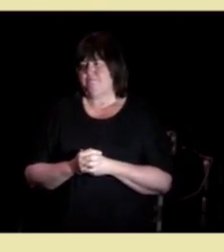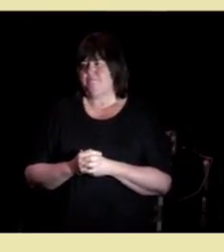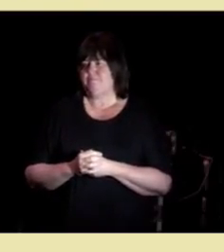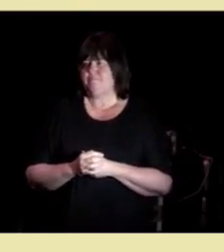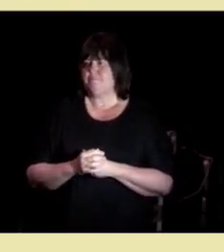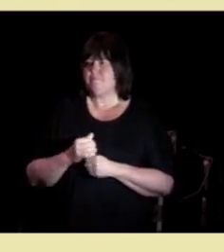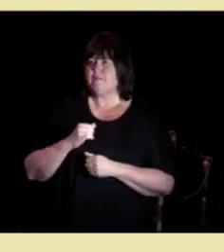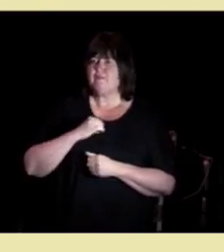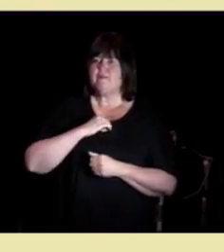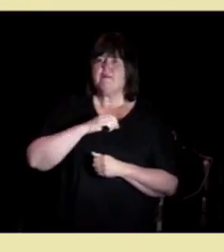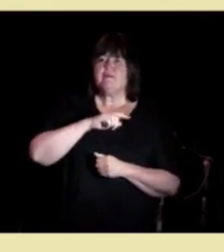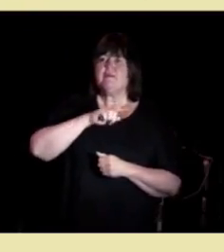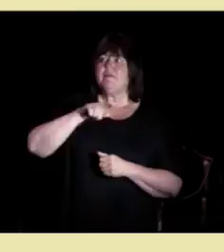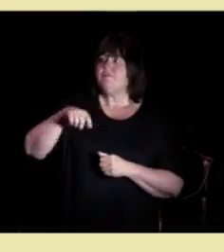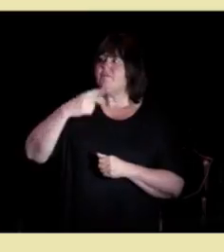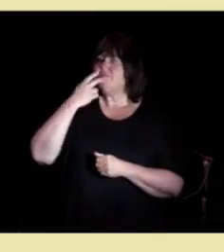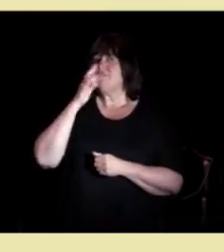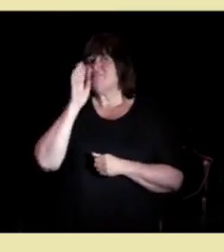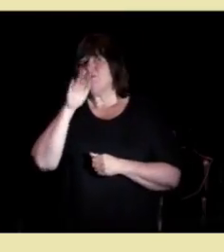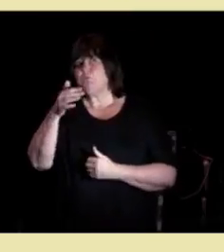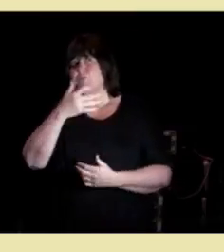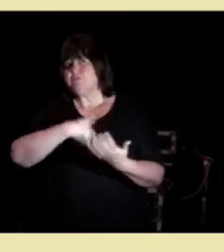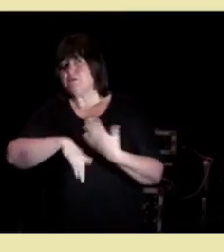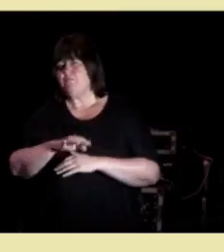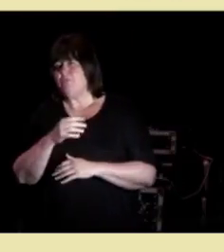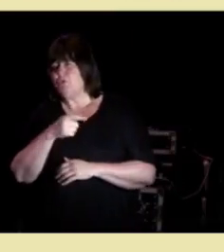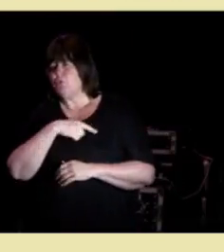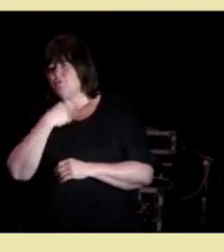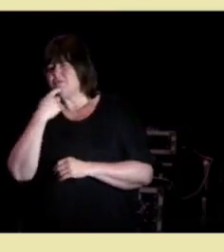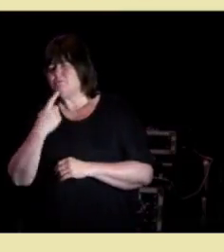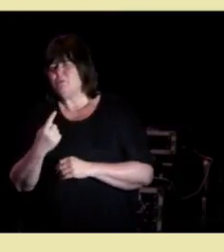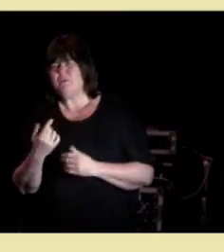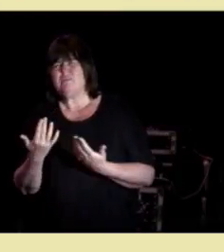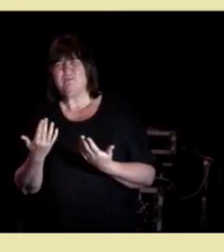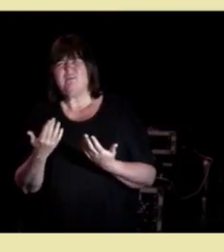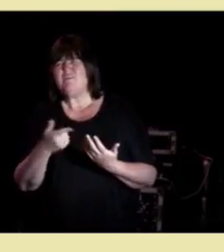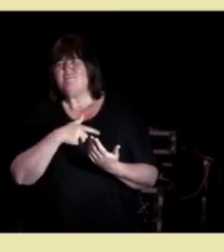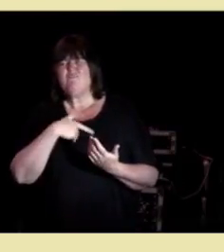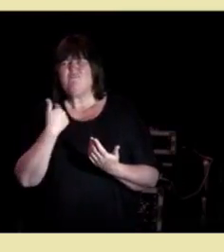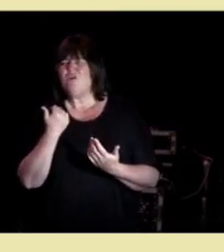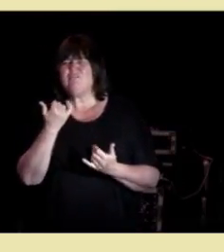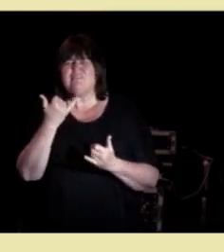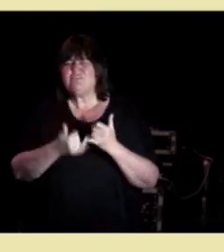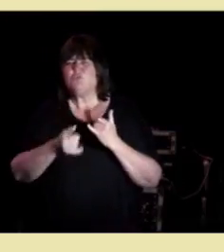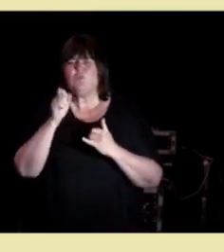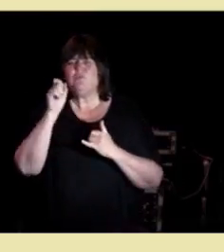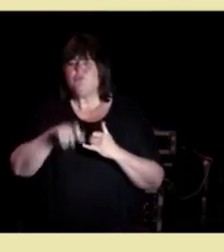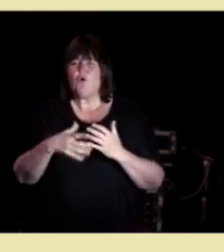Hvis vi ser ut i samfunnet og spør hva er det vi dør av til slutt, så er det disse